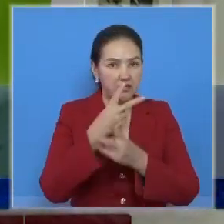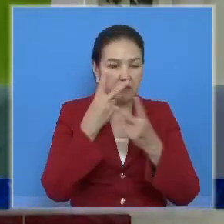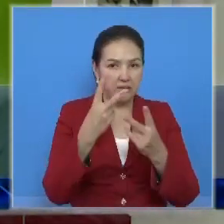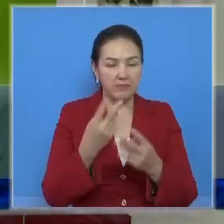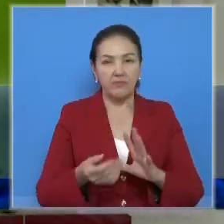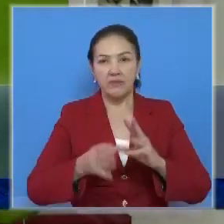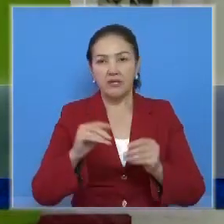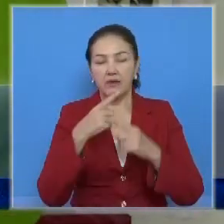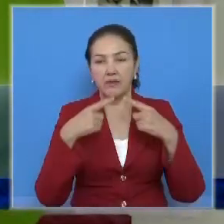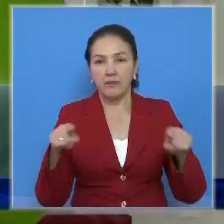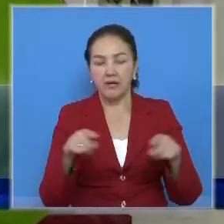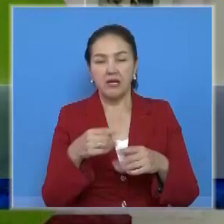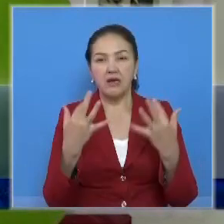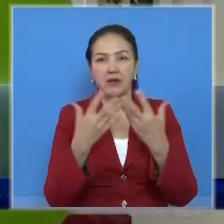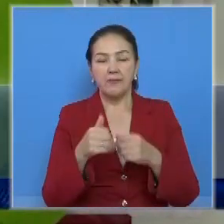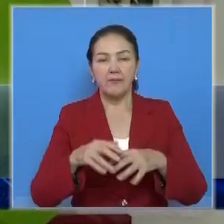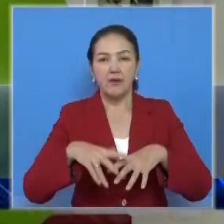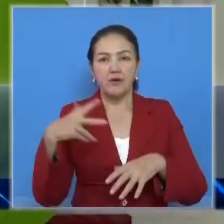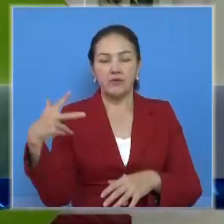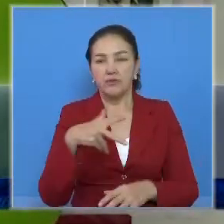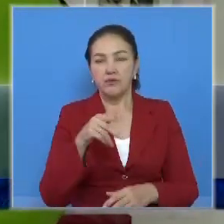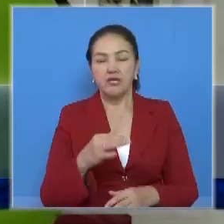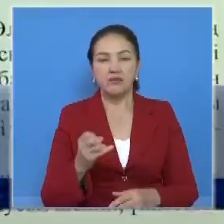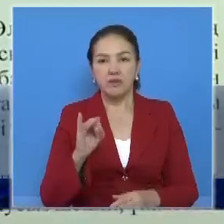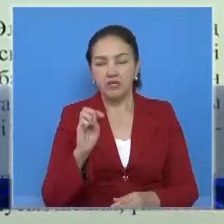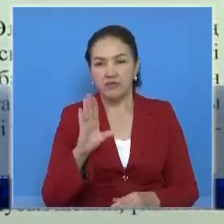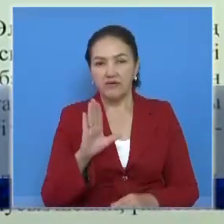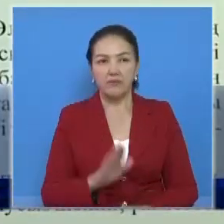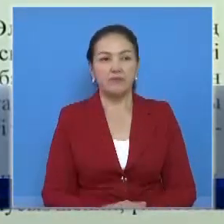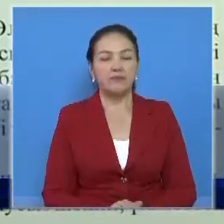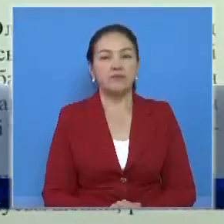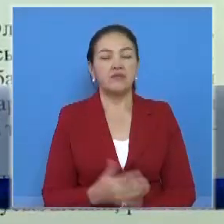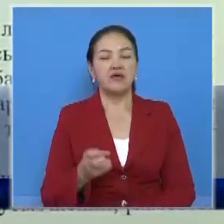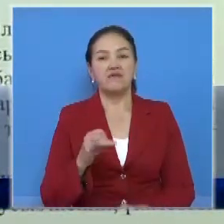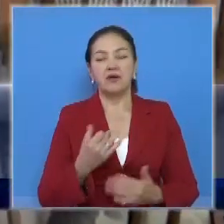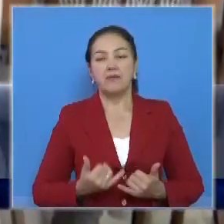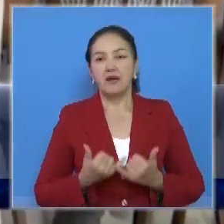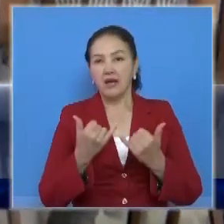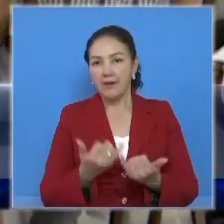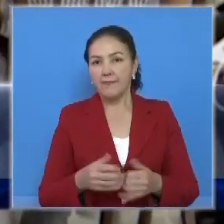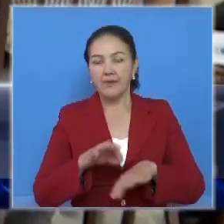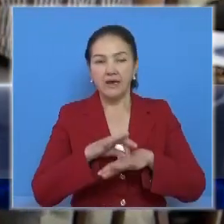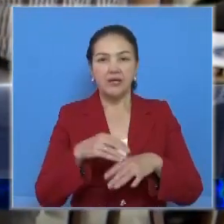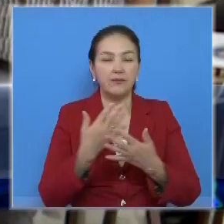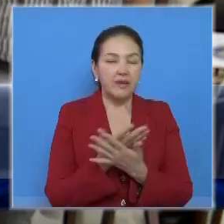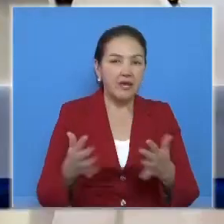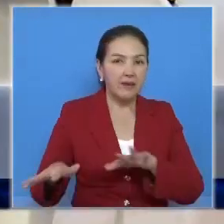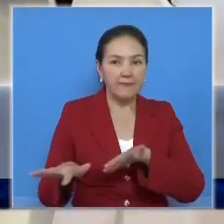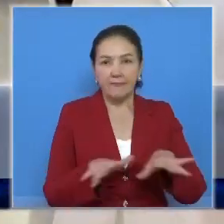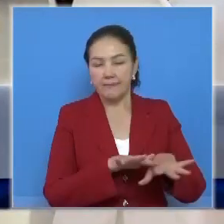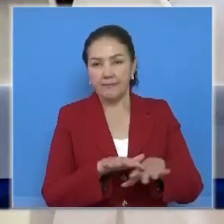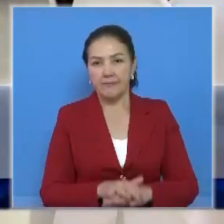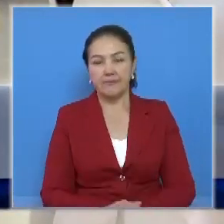В целом в нашем музее насчитывается более 3000 экспонатов. В честь Нысаналы Жанбырбаева были организованы и другие